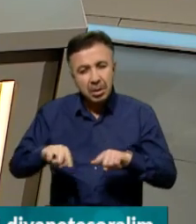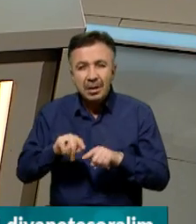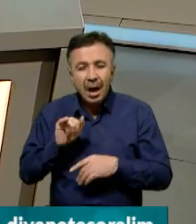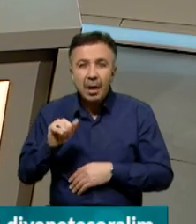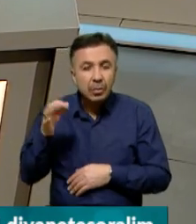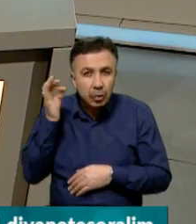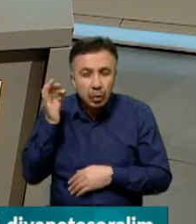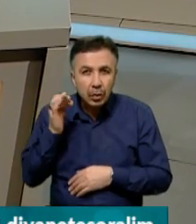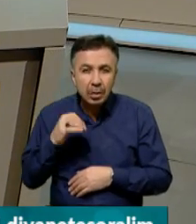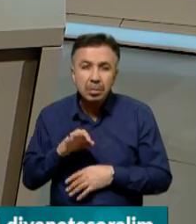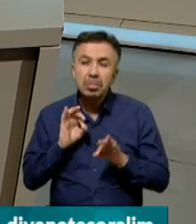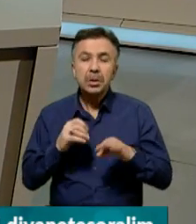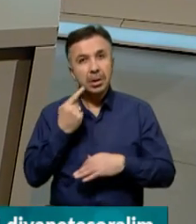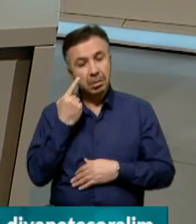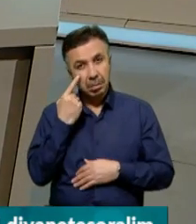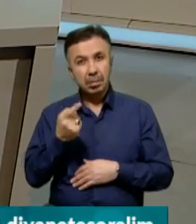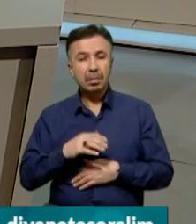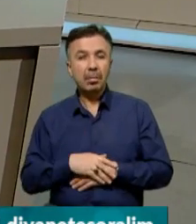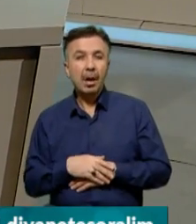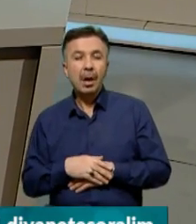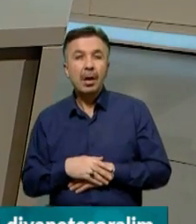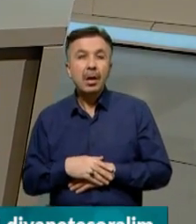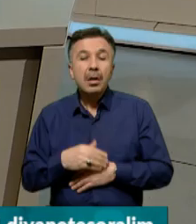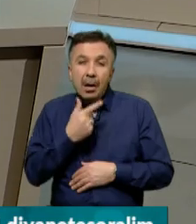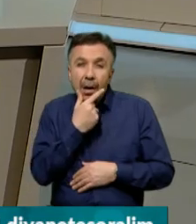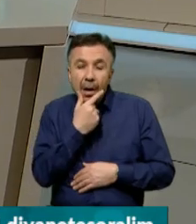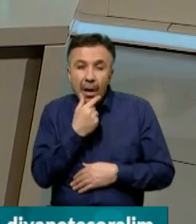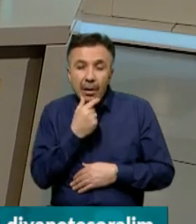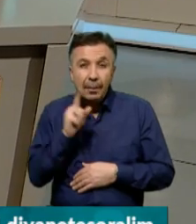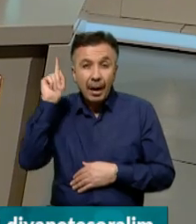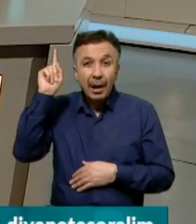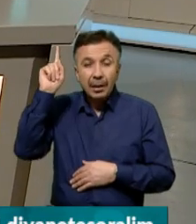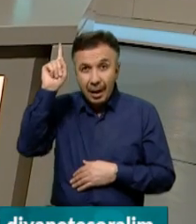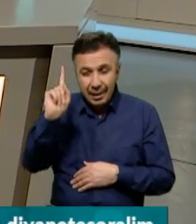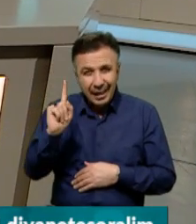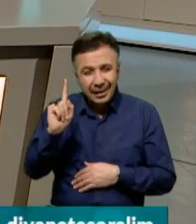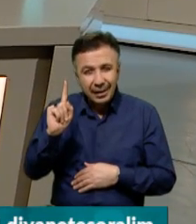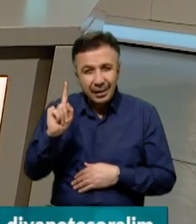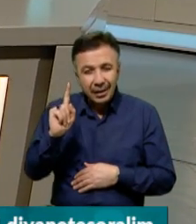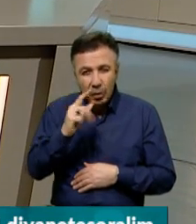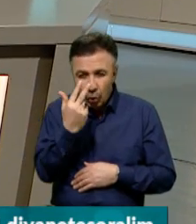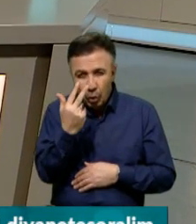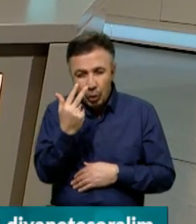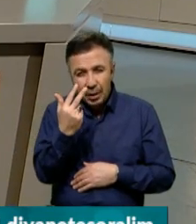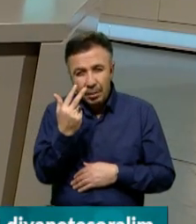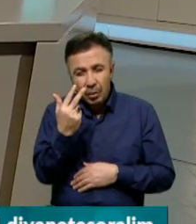Şimdilerde mesela şuna yoruyorum. Acaba Allah tektir, teki sever, hani üç de küçük bir rakam ya, böyle buna bir atıfta bulunmak